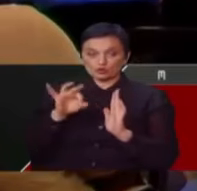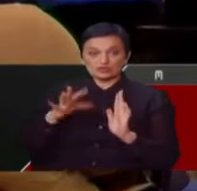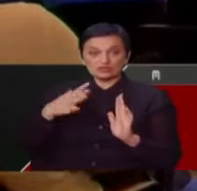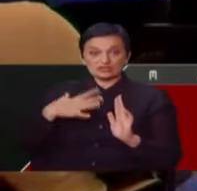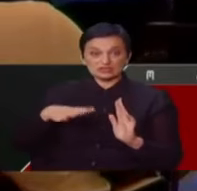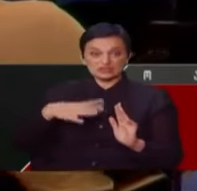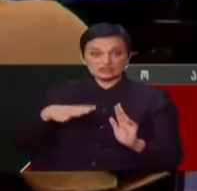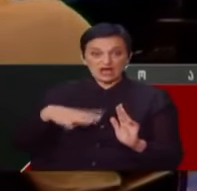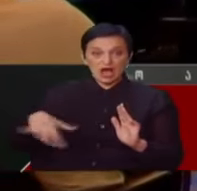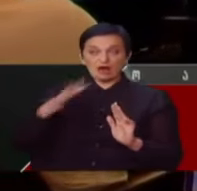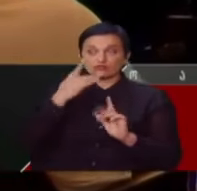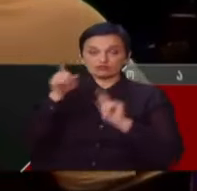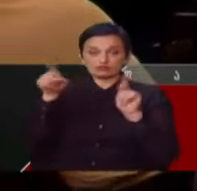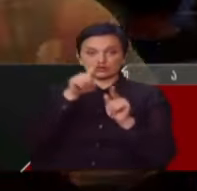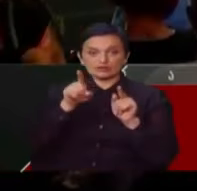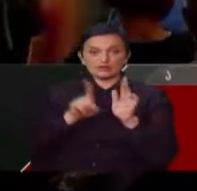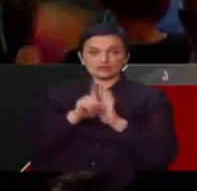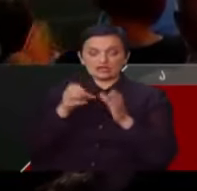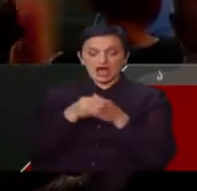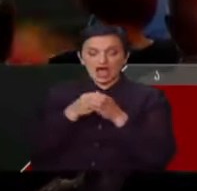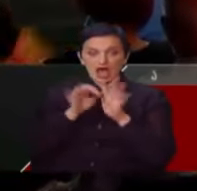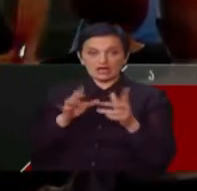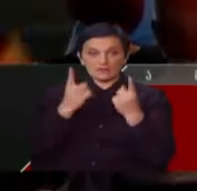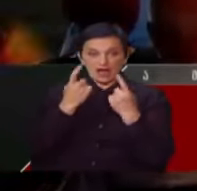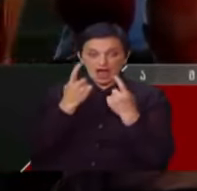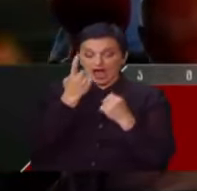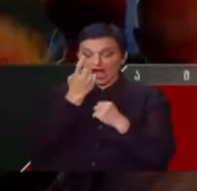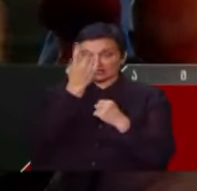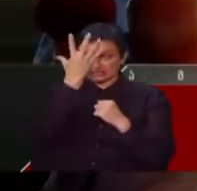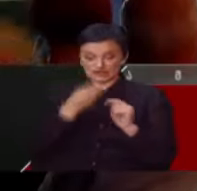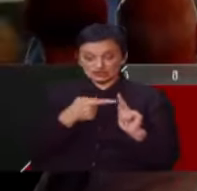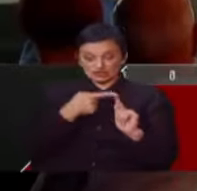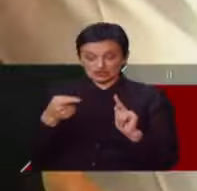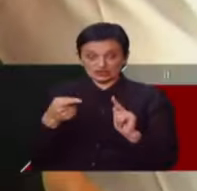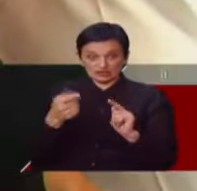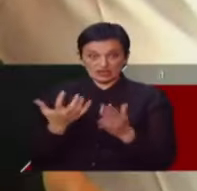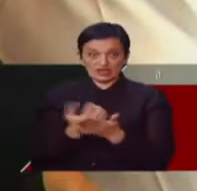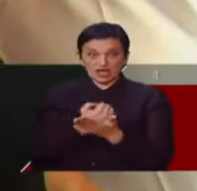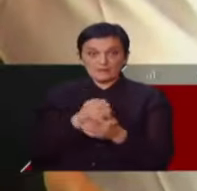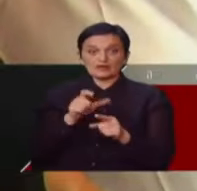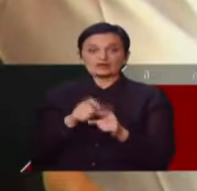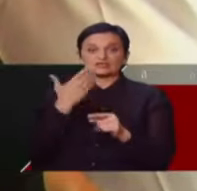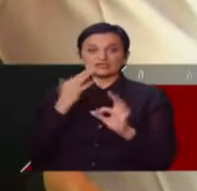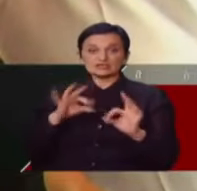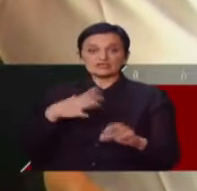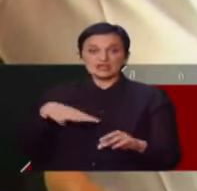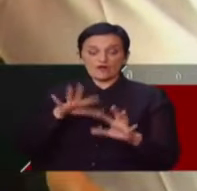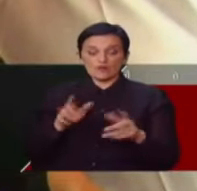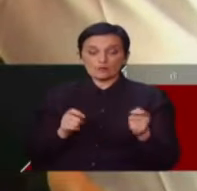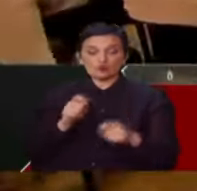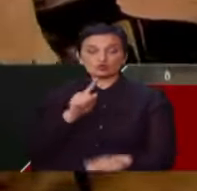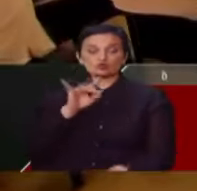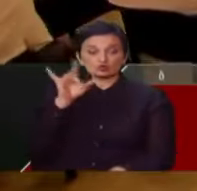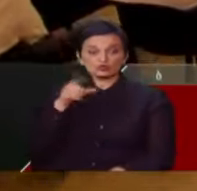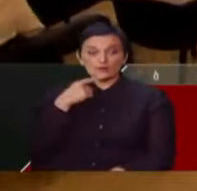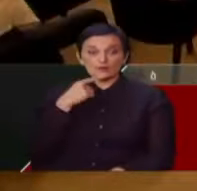საქართველოში და ქართულ ემიგრაციაში დაიწყება კამპანია 100 დღე გამარჯვებამდე. გონიზების მონაწილეებს სიტყვით მიმართა საქართველოს პრეზიდენტმა. სალომე